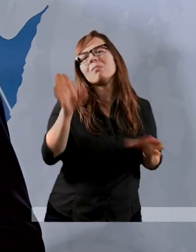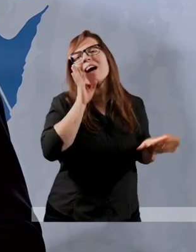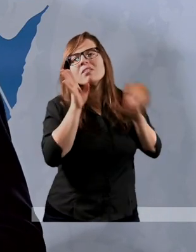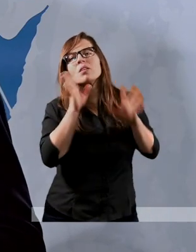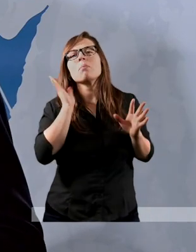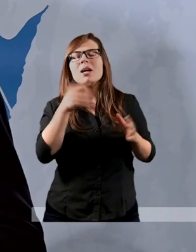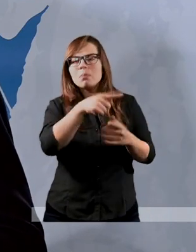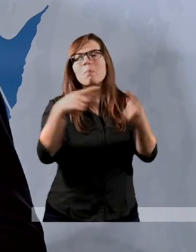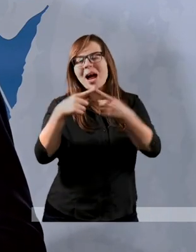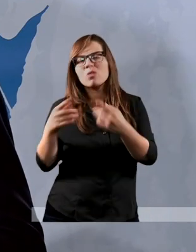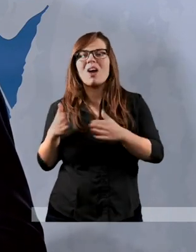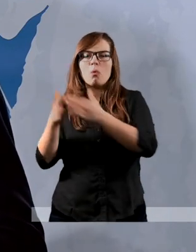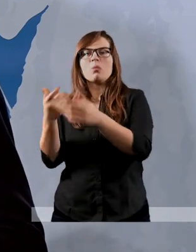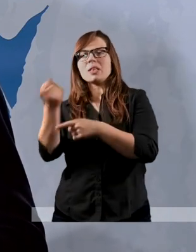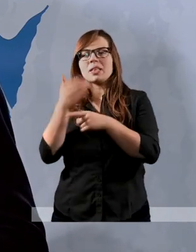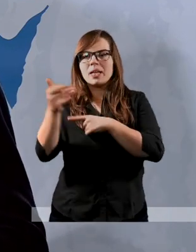prawdopodobnie panu będzie pasowało.